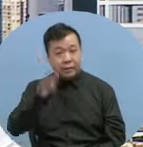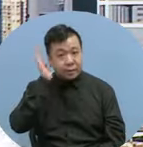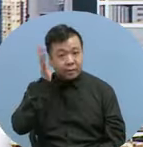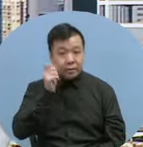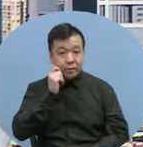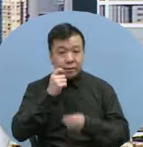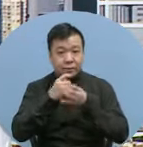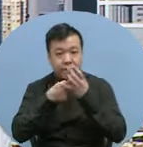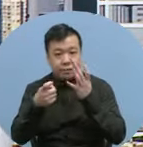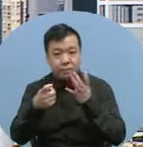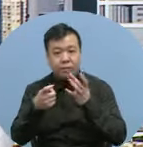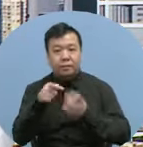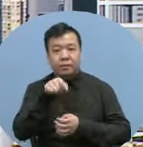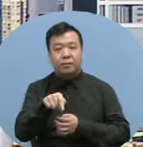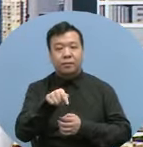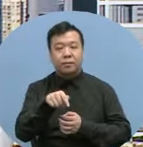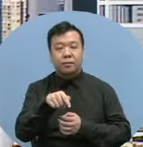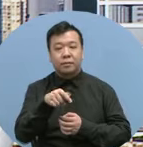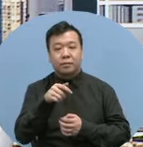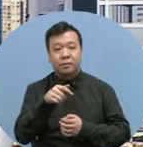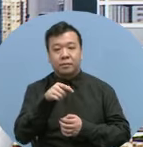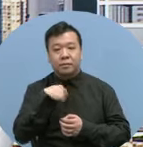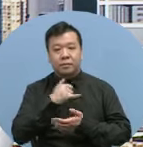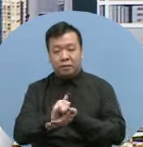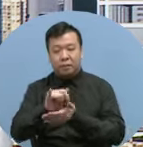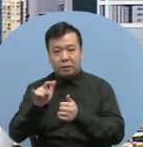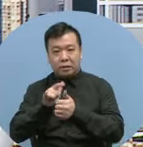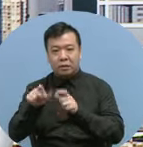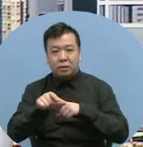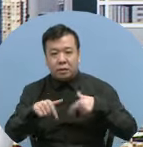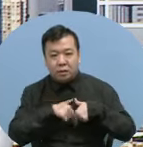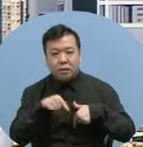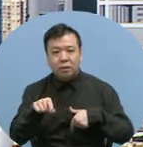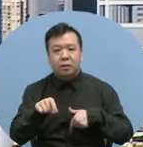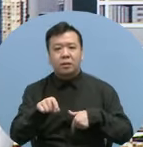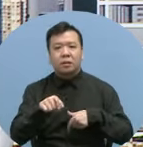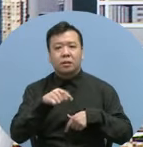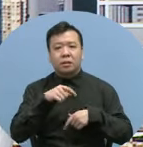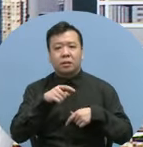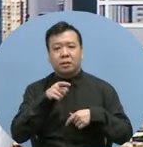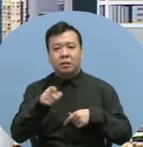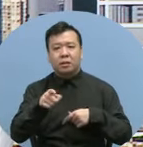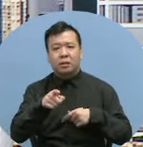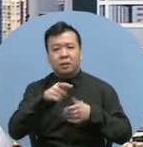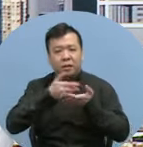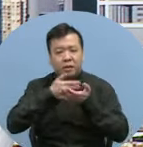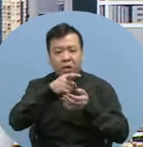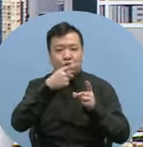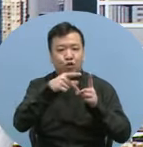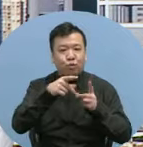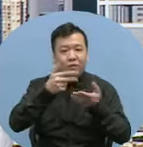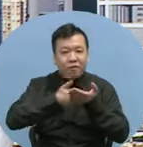士49歲啦，咁佢就係都係我哋送咗去檢疫中心嘅其中一位建榮飯堂